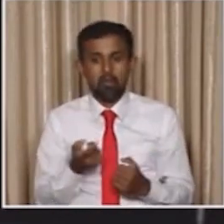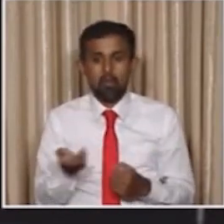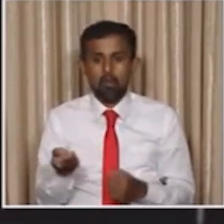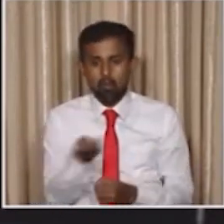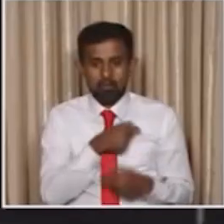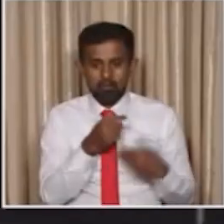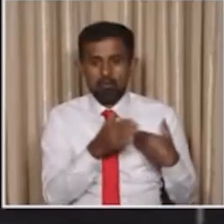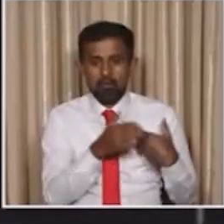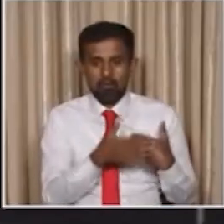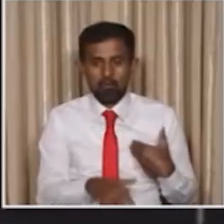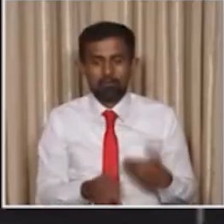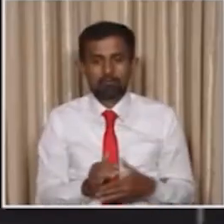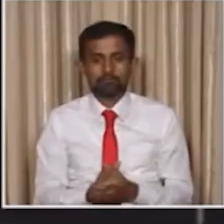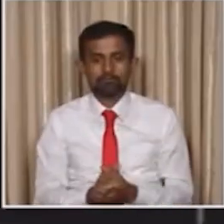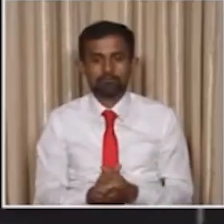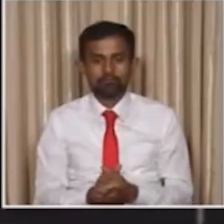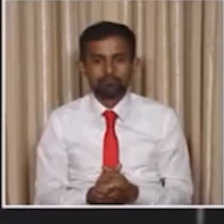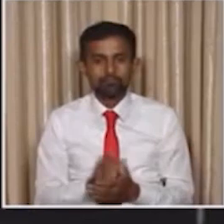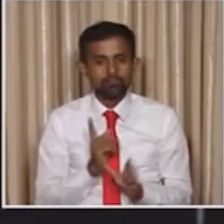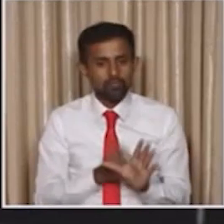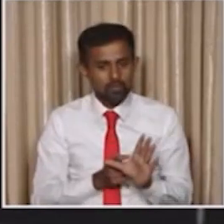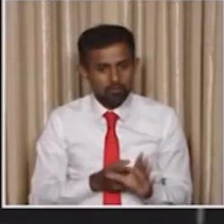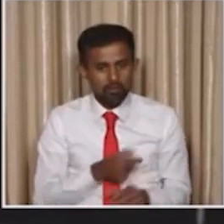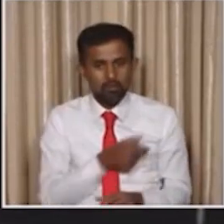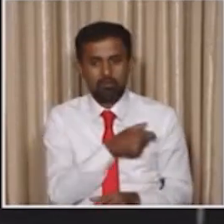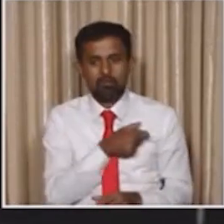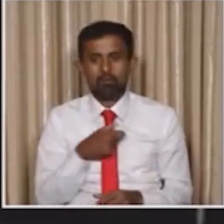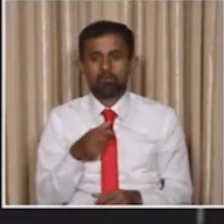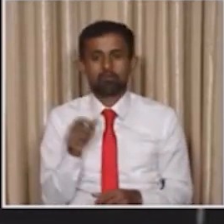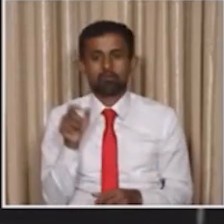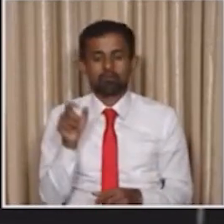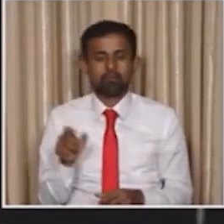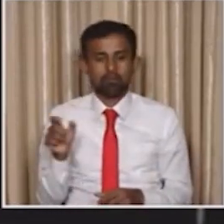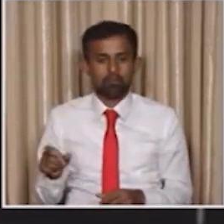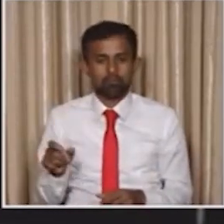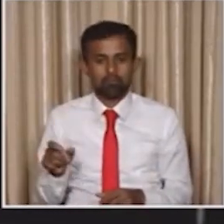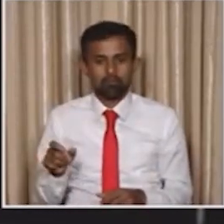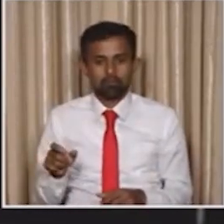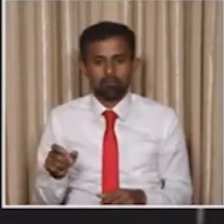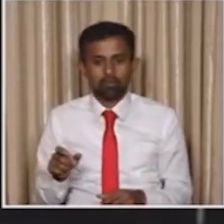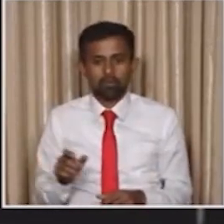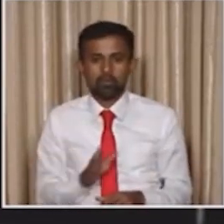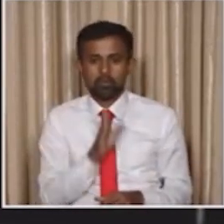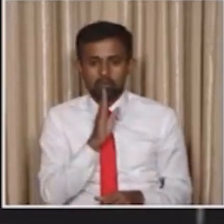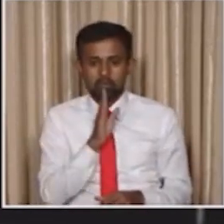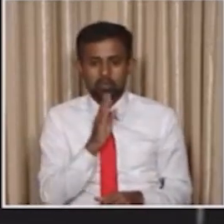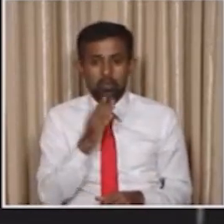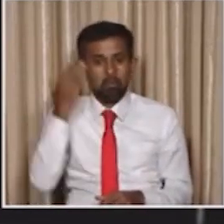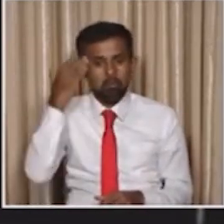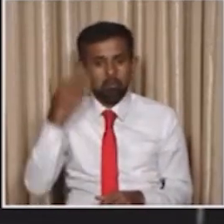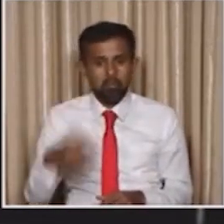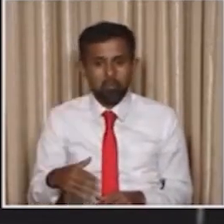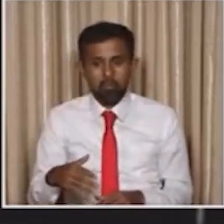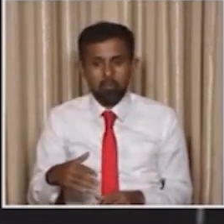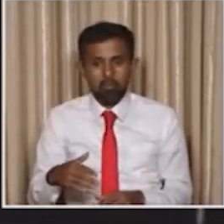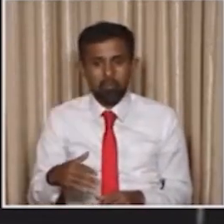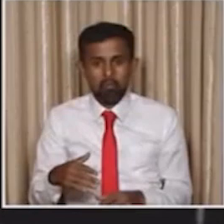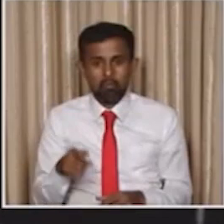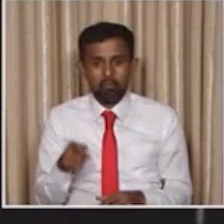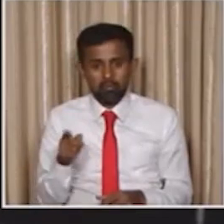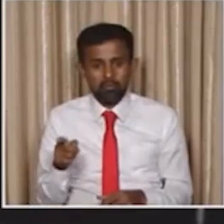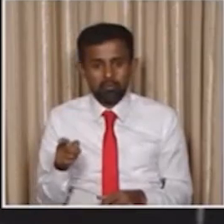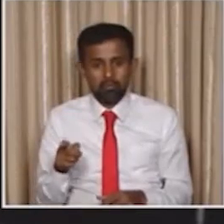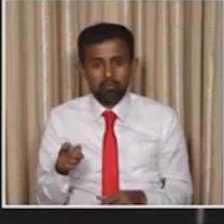මුණ දීලා තිබෙනවා අත වශයෙන් මේ හැම නායකයෙක්ම වගේ අකල් මරණවලට ගොදුරු වීමට